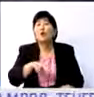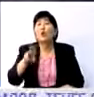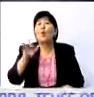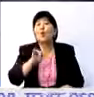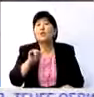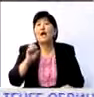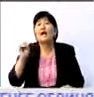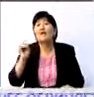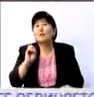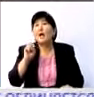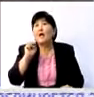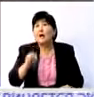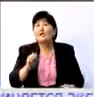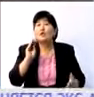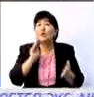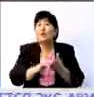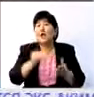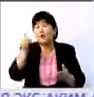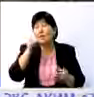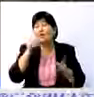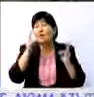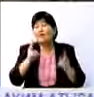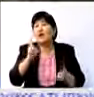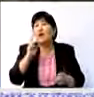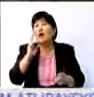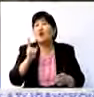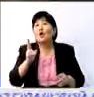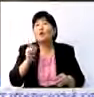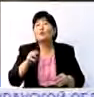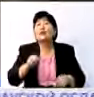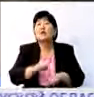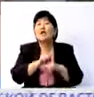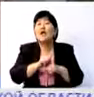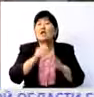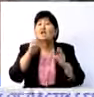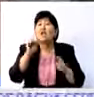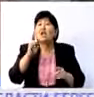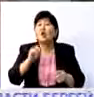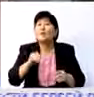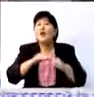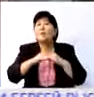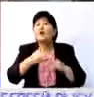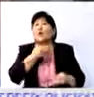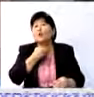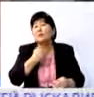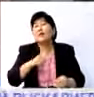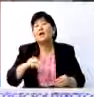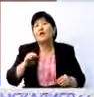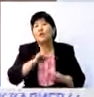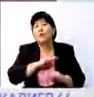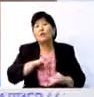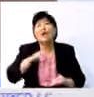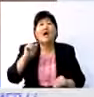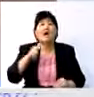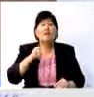Узака Еспанова. Здесь же установлен памятник жертвам Каракумского восстания, Чернобыля, полигонов семьи и павшим воинам-интернационалистам.